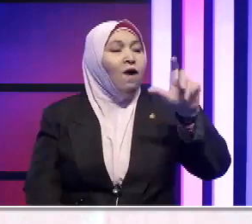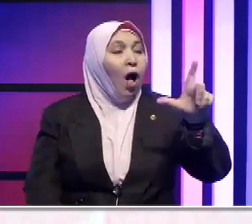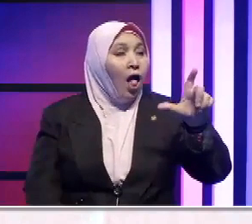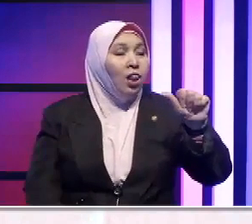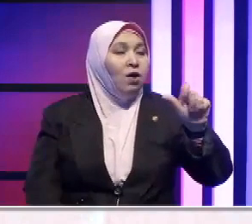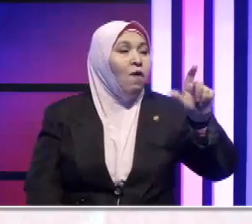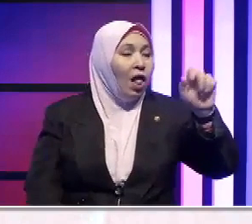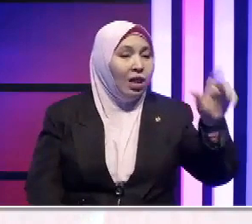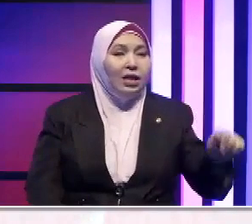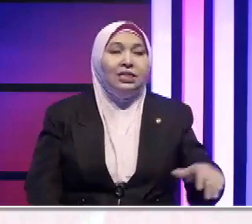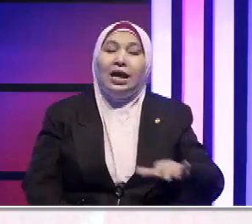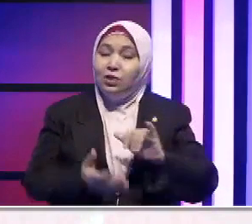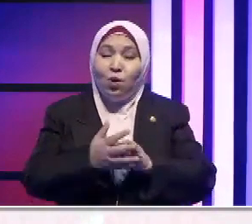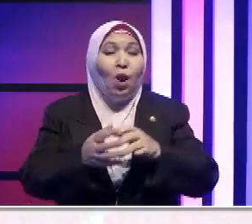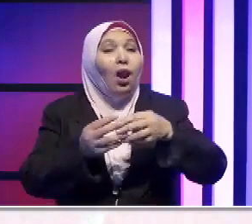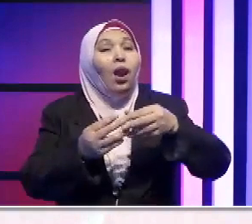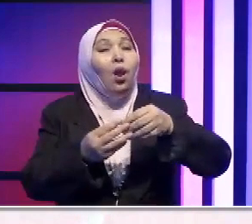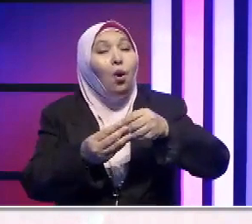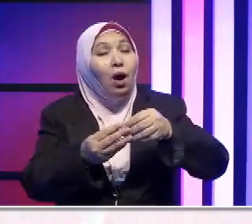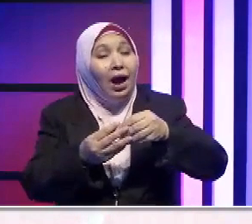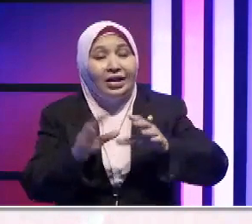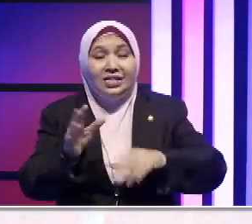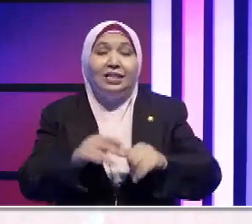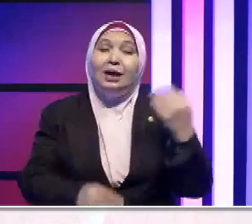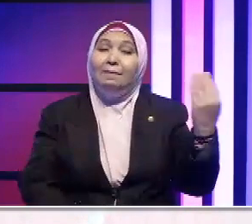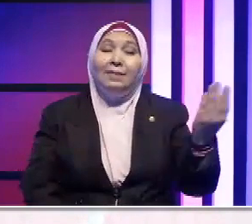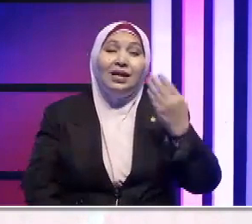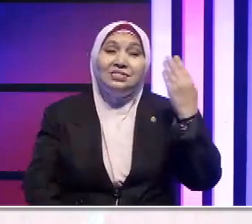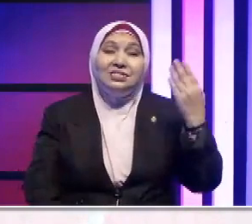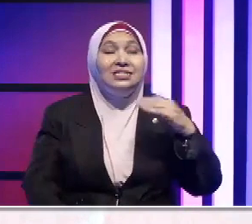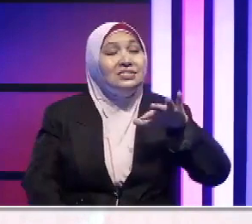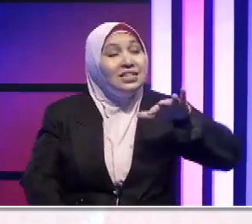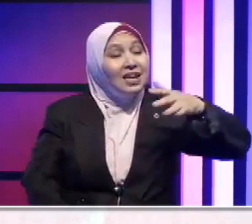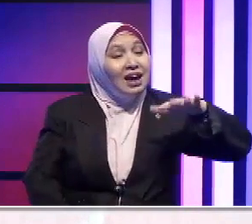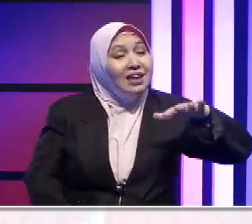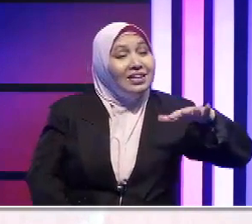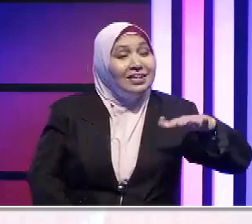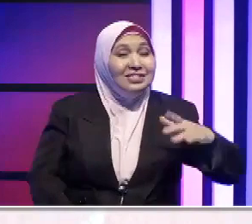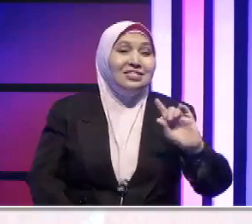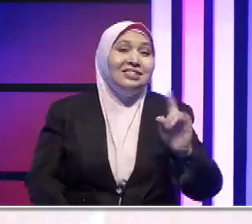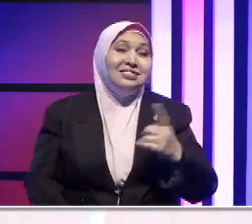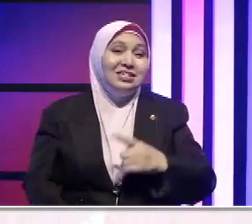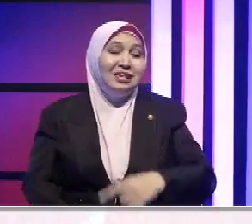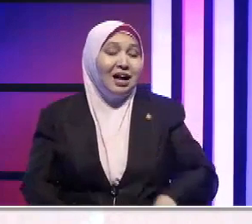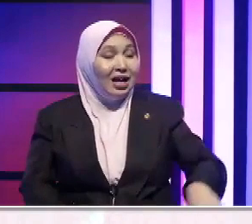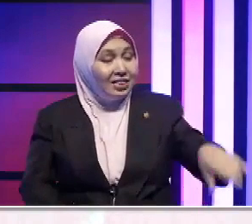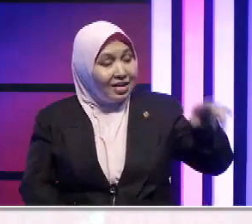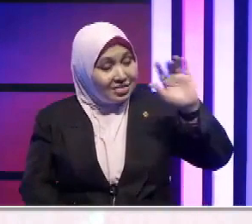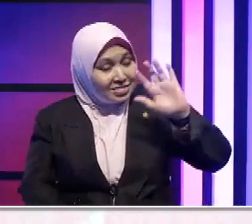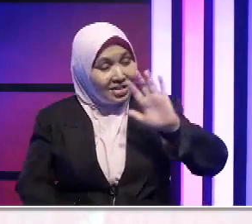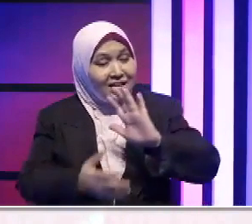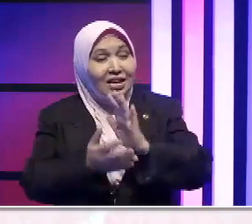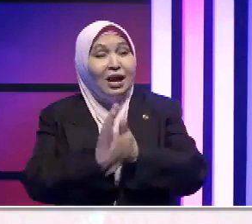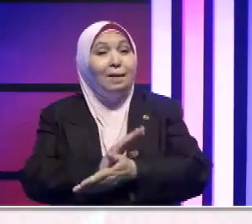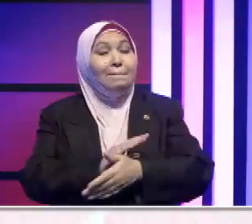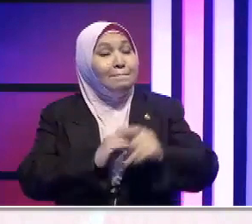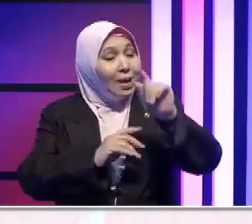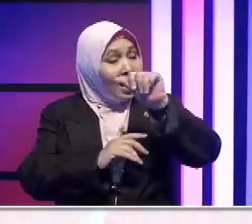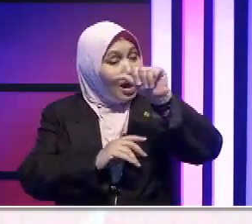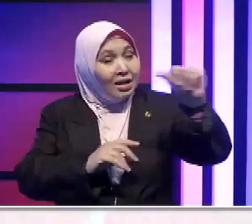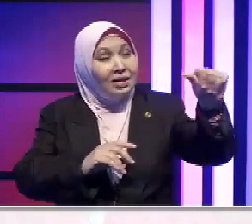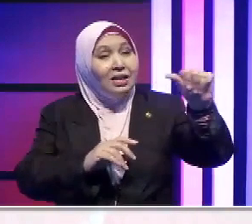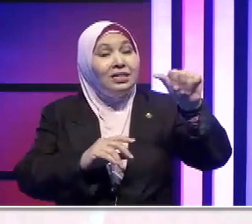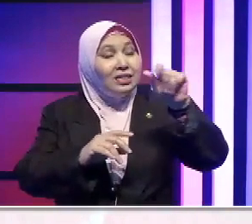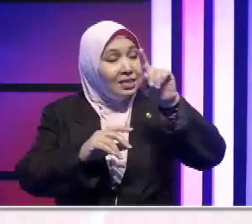hu pun longgar sangat pula. Biasa sederhana saja. Fathul Arabi, fathun wasatun. Baris atas orang Arab